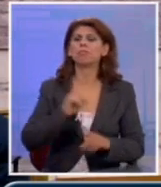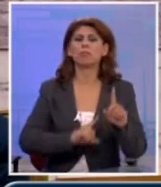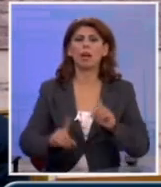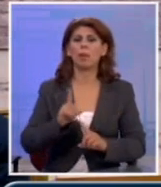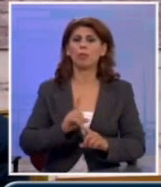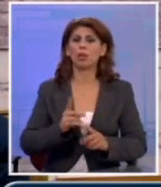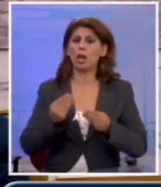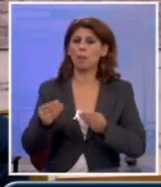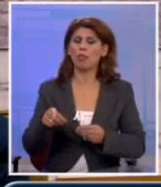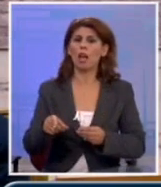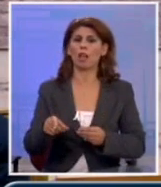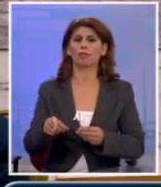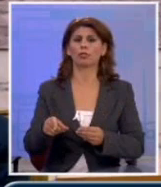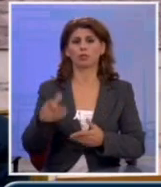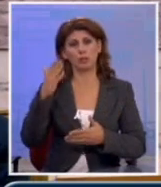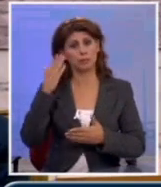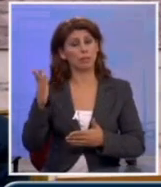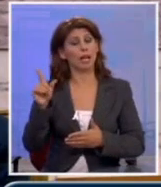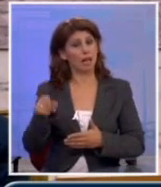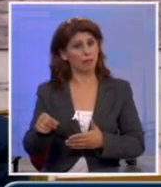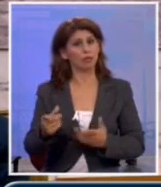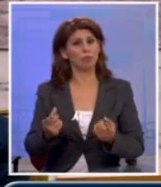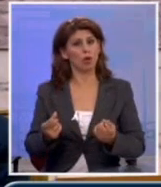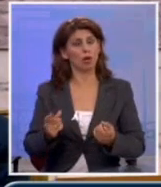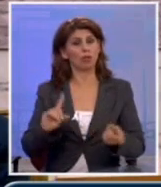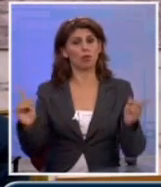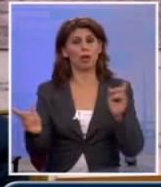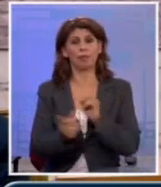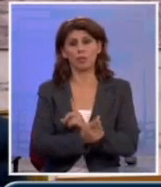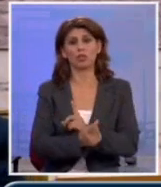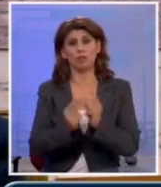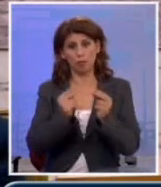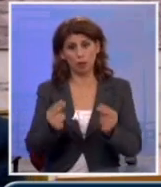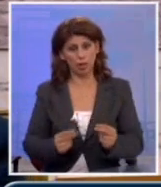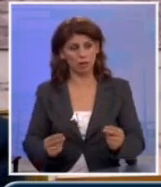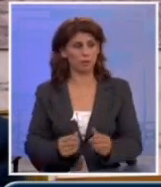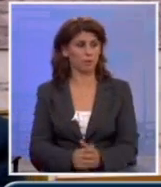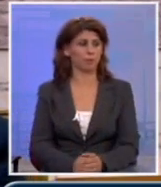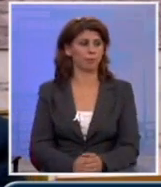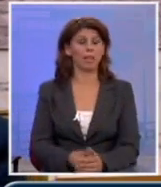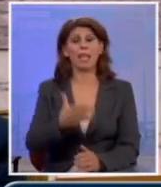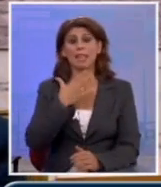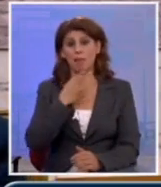αποδώσει αυτού του είδους την τιμή, αν αυτή προκαλεί το αντίστροφο αποτέλεσμα.